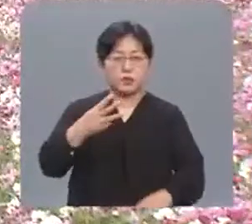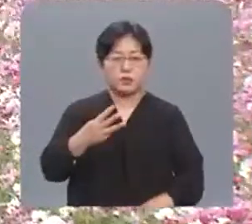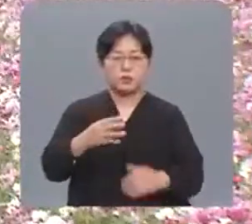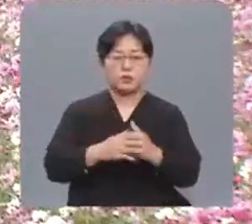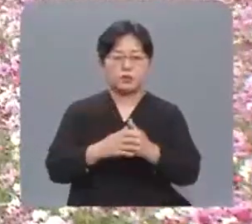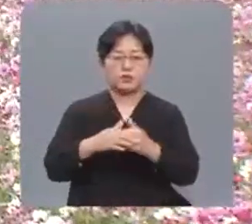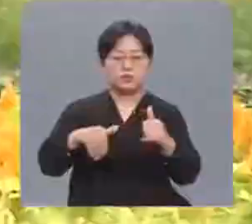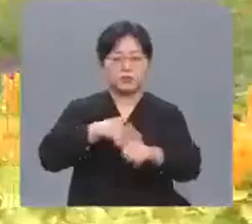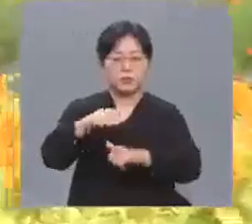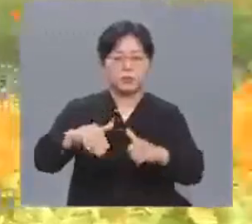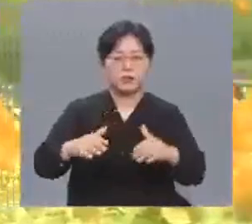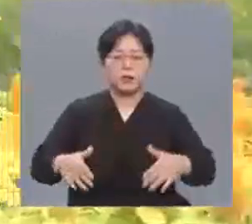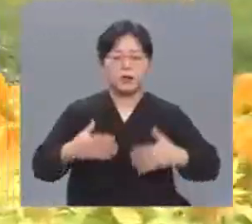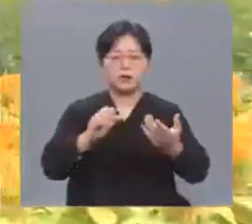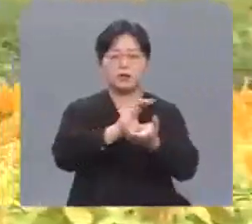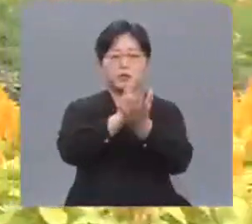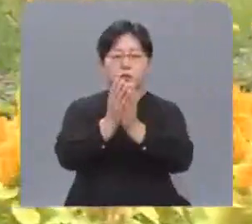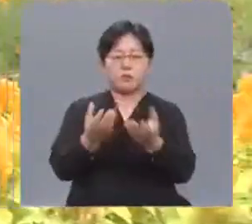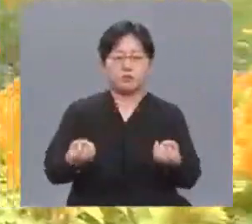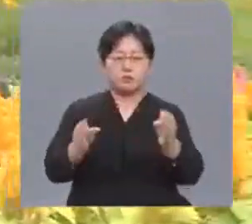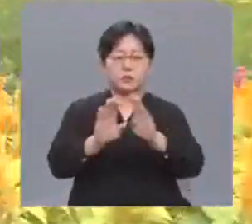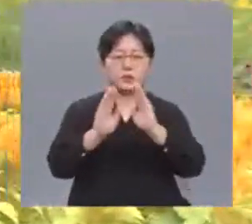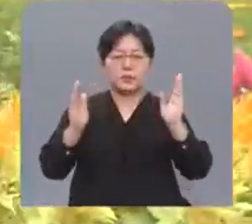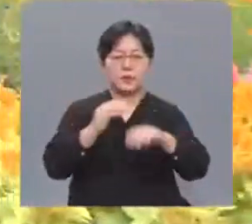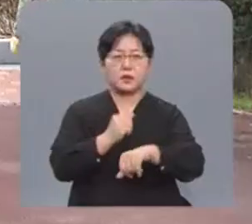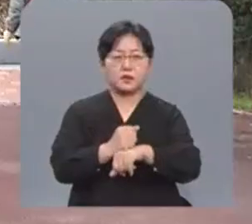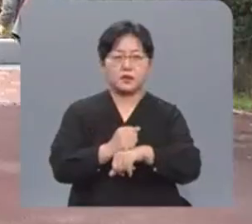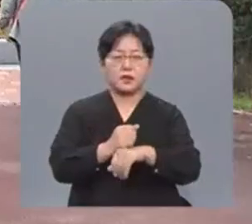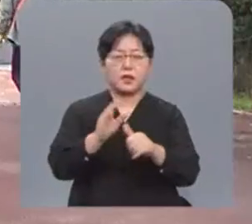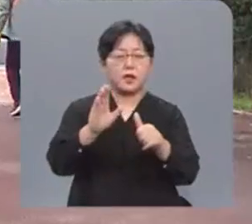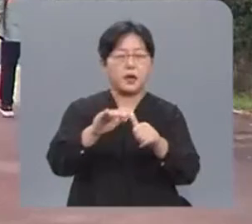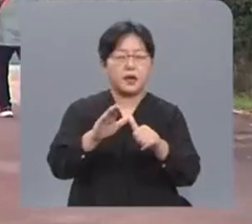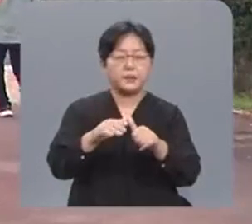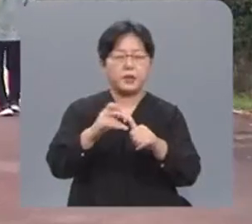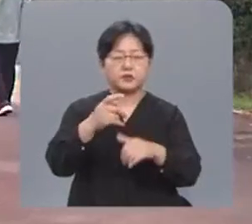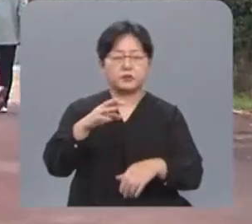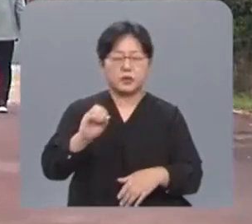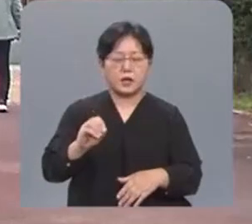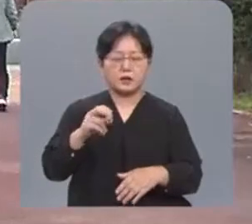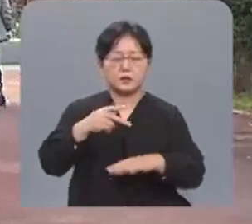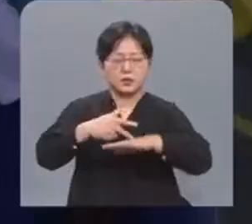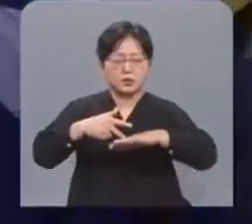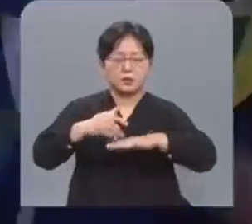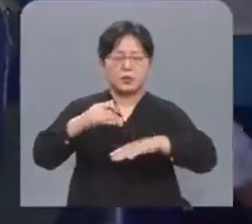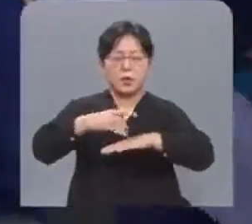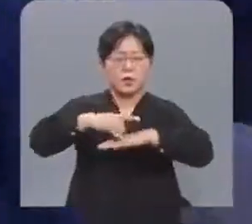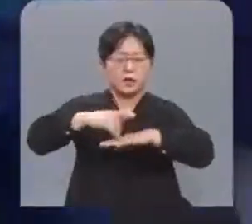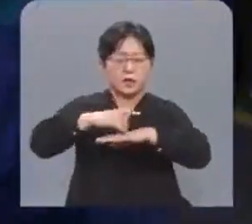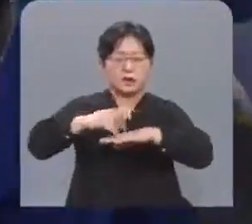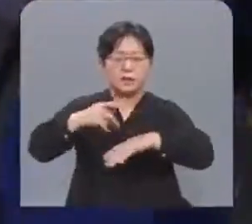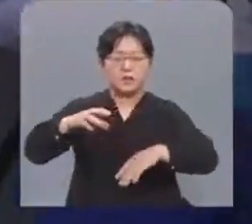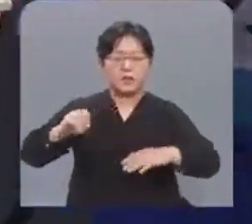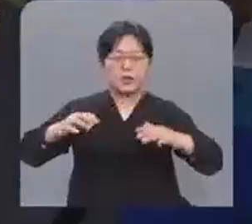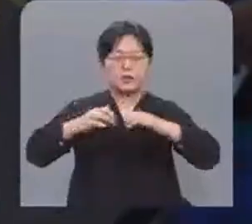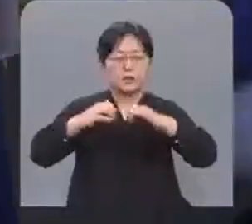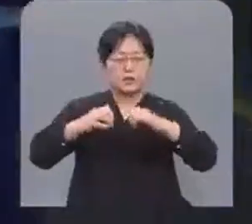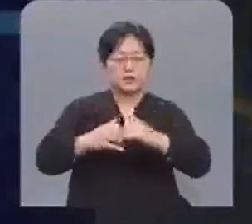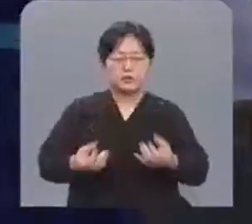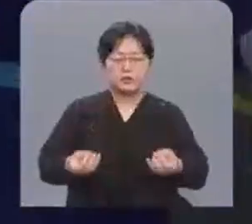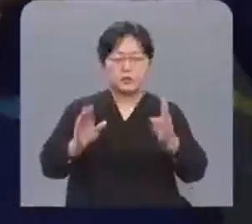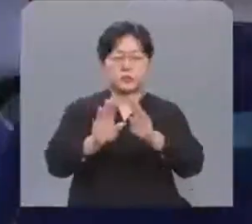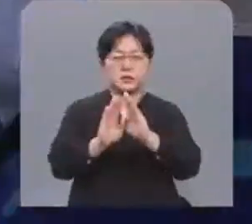유적지 일원에서는 가을 꽃축제가 개막했고 한평 국향대전과 진도와 해남의 명량대첩 축제도